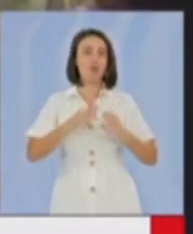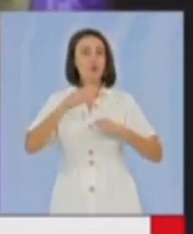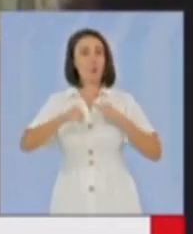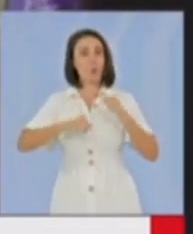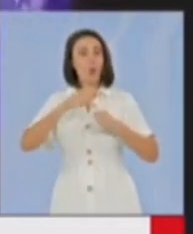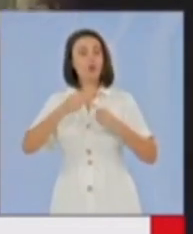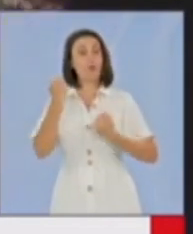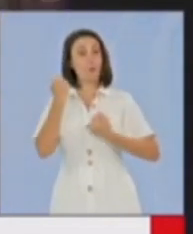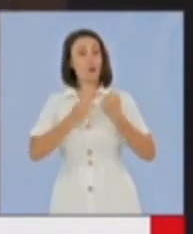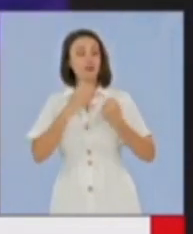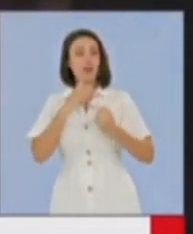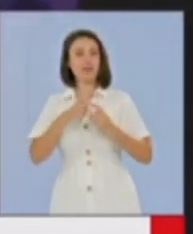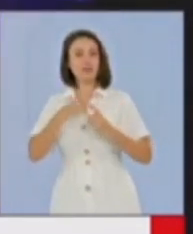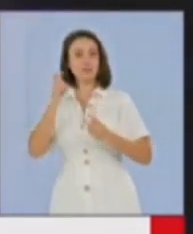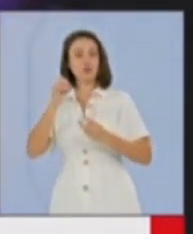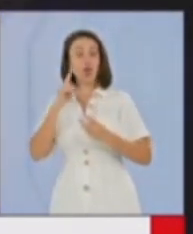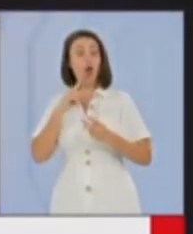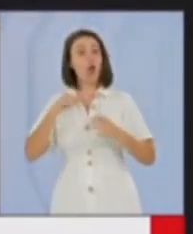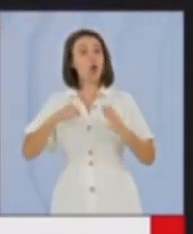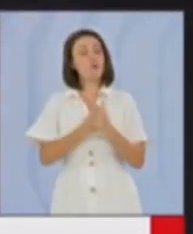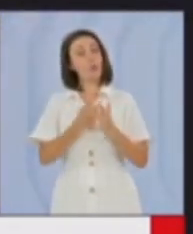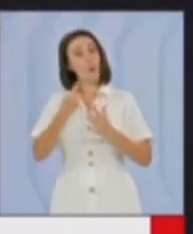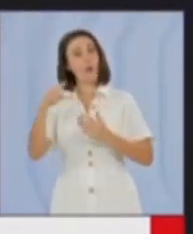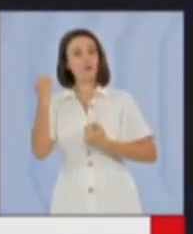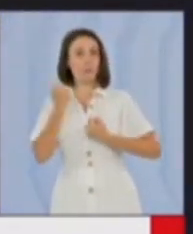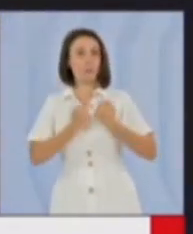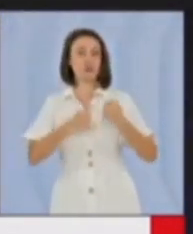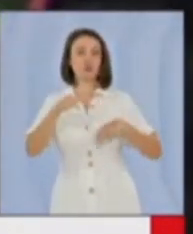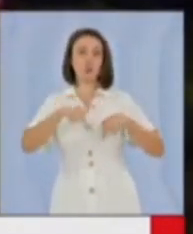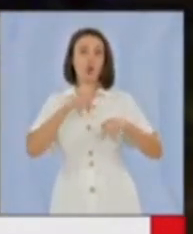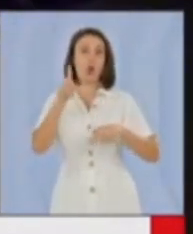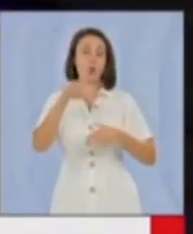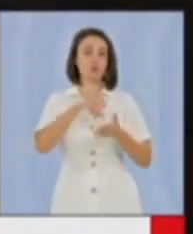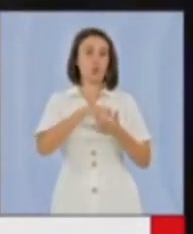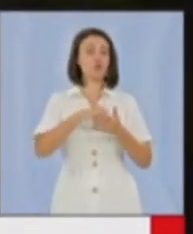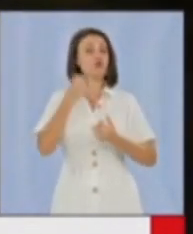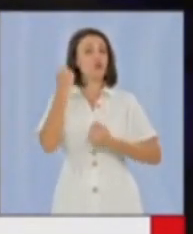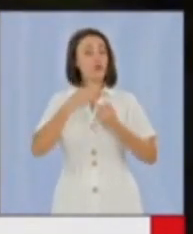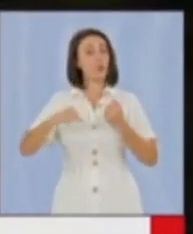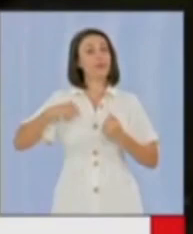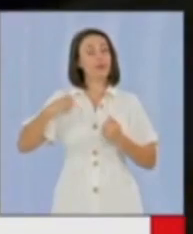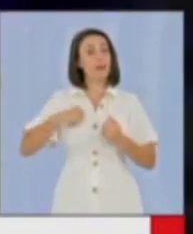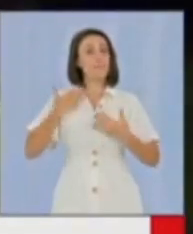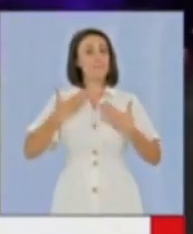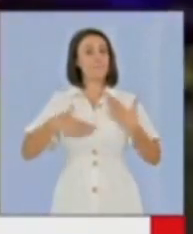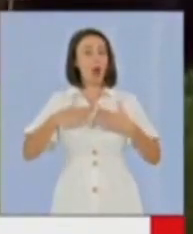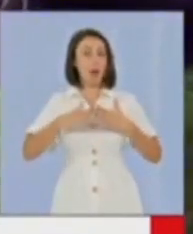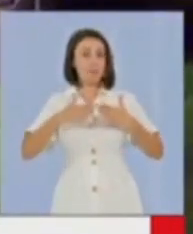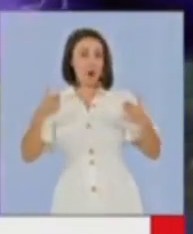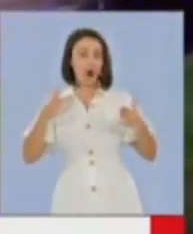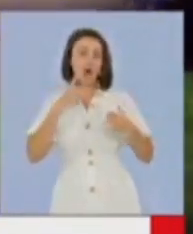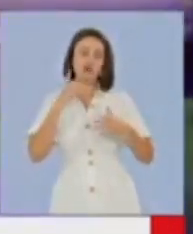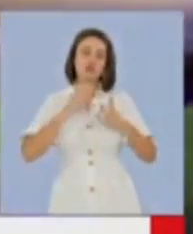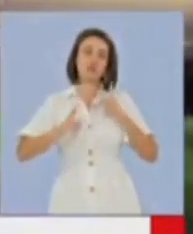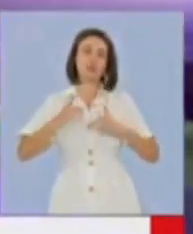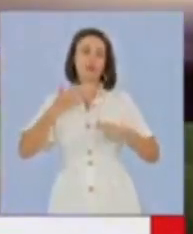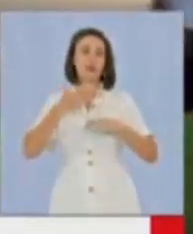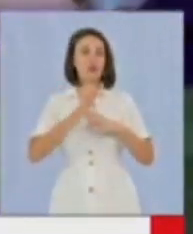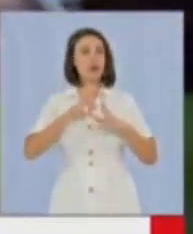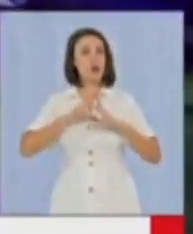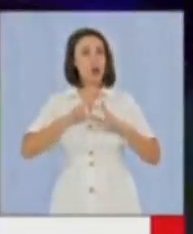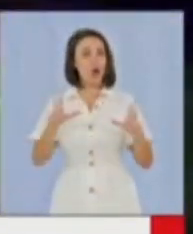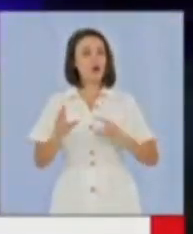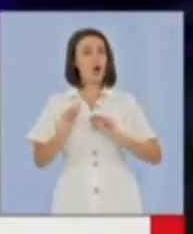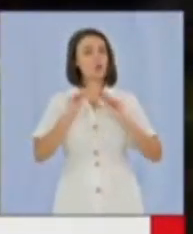autoturismului se desprins și a lovit o altă mașină care circula în zona șoferul un tânăr din Baia Mare a suferit răni grave și a fost transportat la